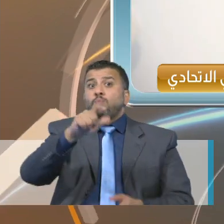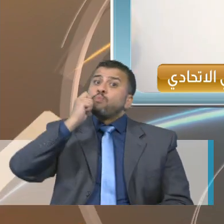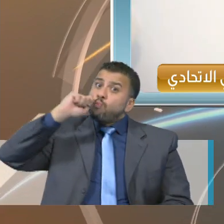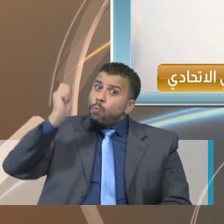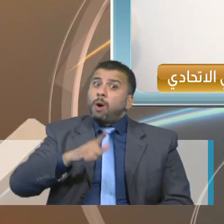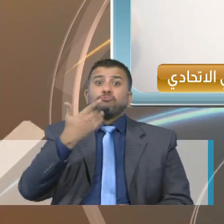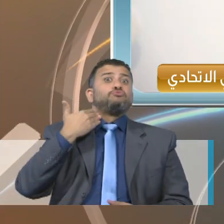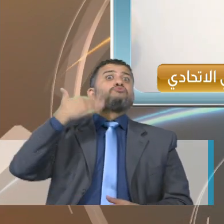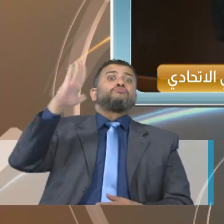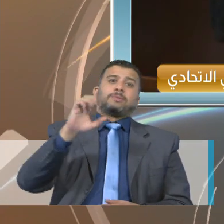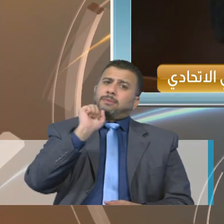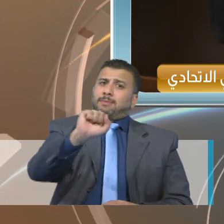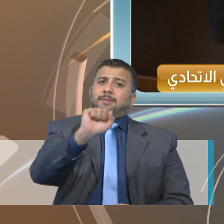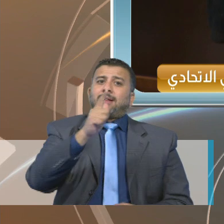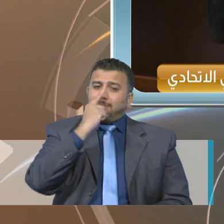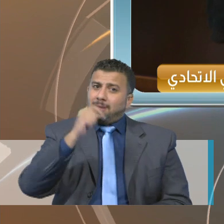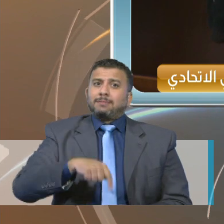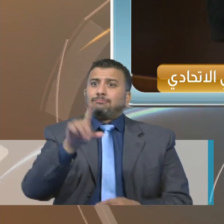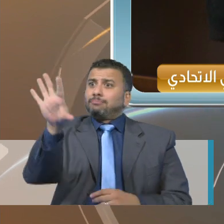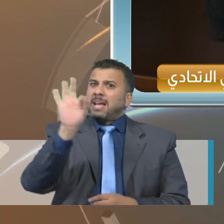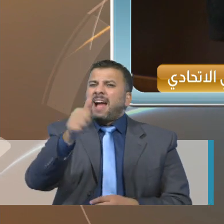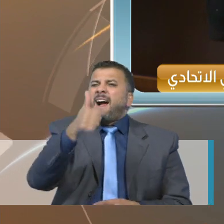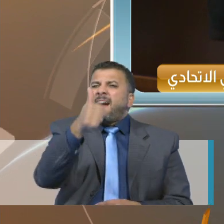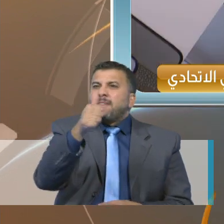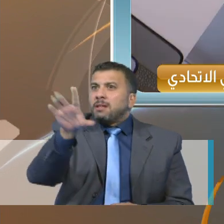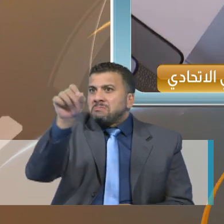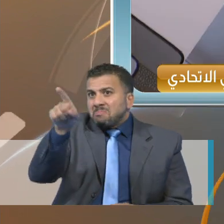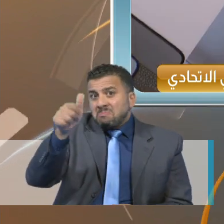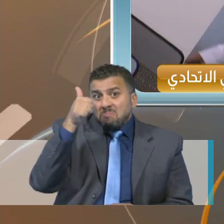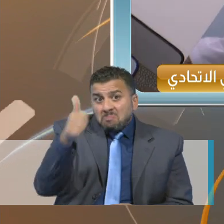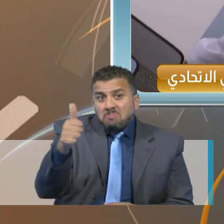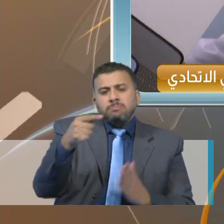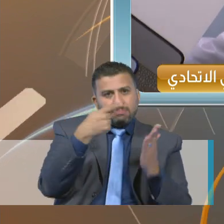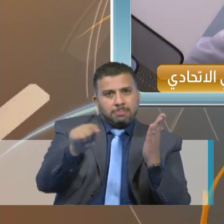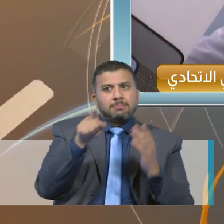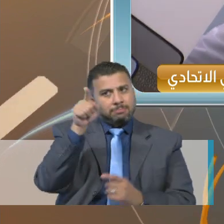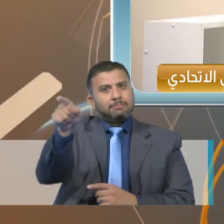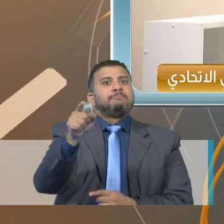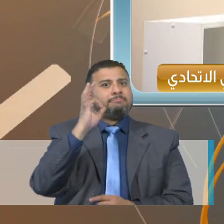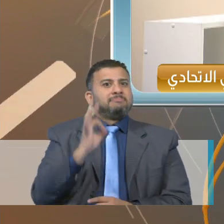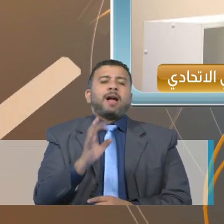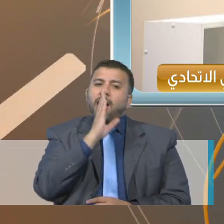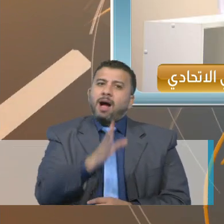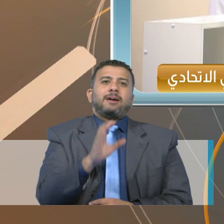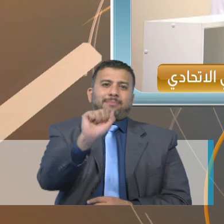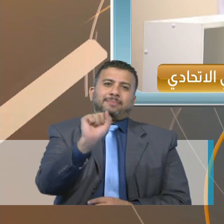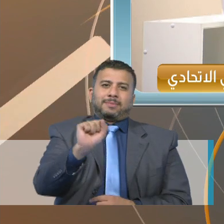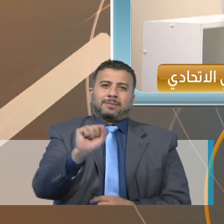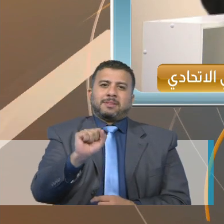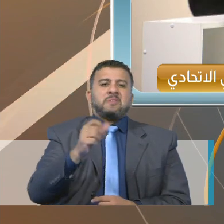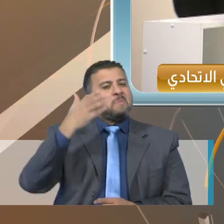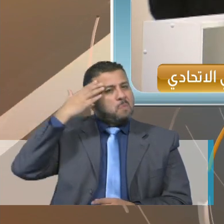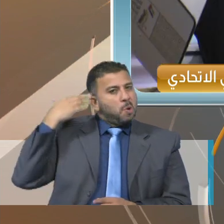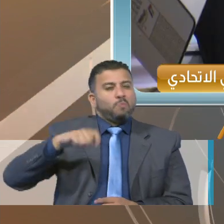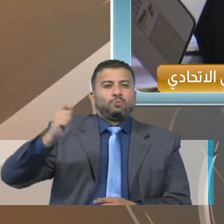من اختيار أنسب وأكفأ المرشحين لتمثيلهم في المجلس الوطني إن شاء الله. إن شاء الله. سعادة المستشار